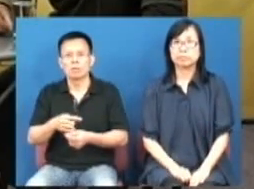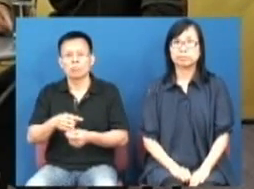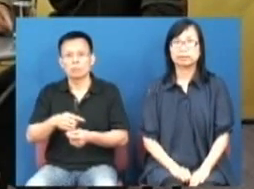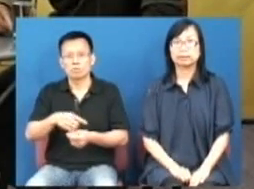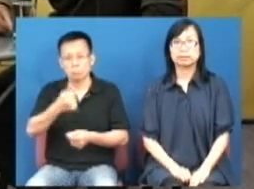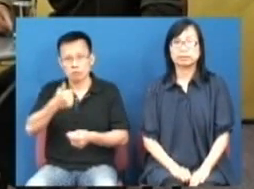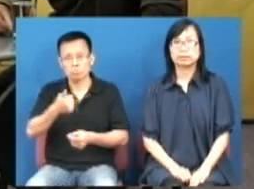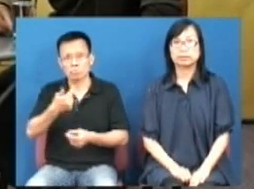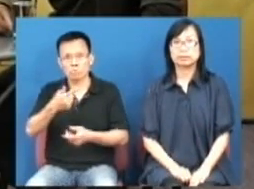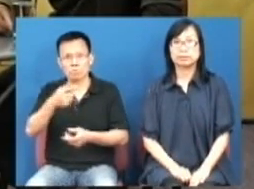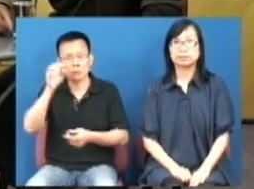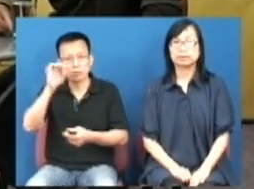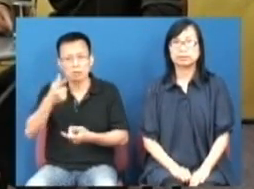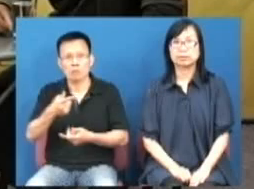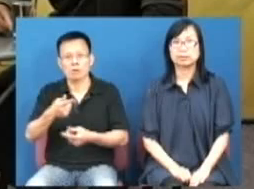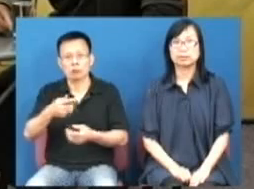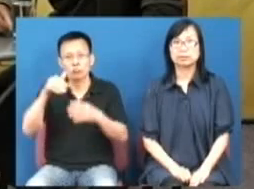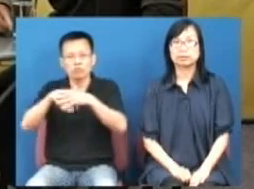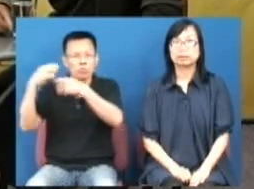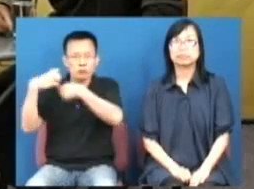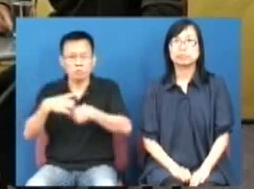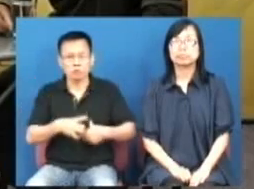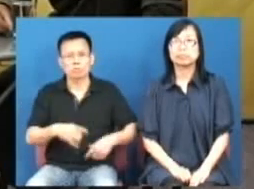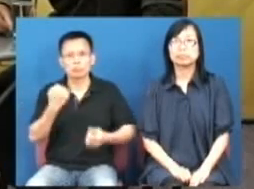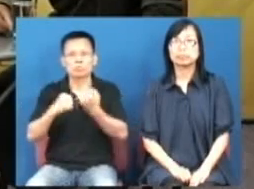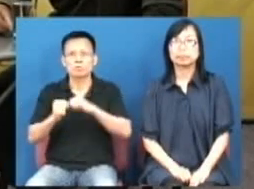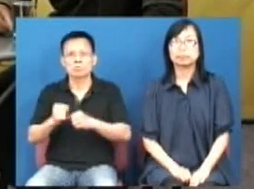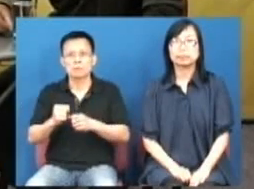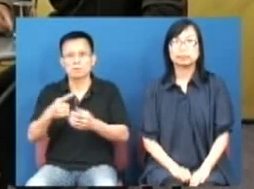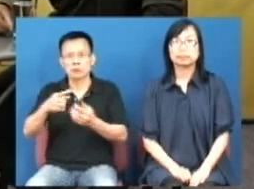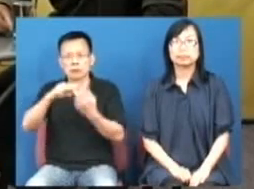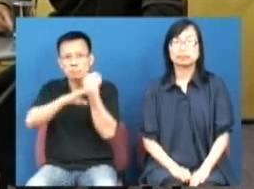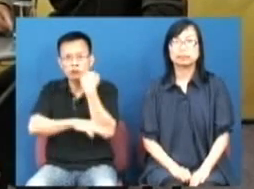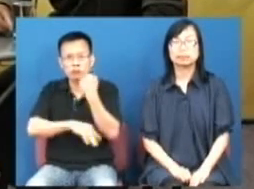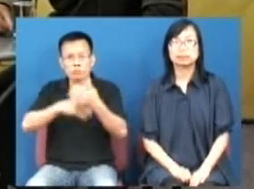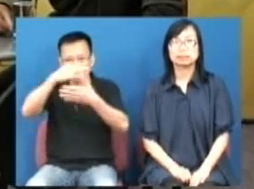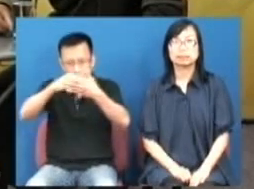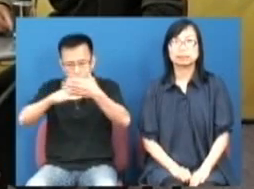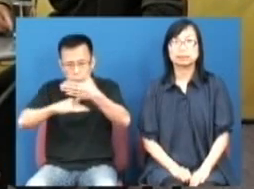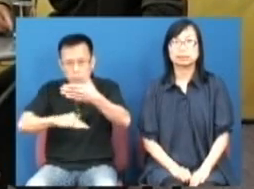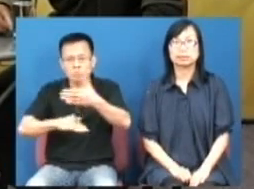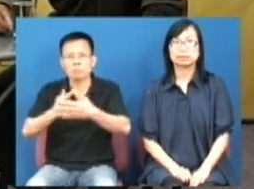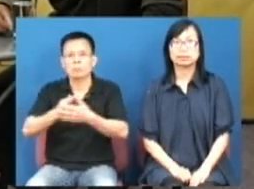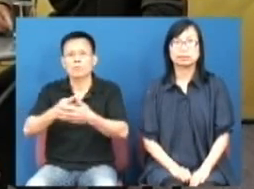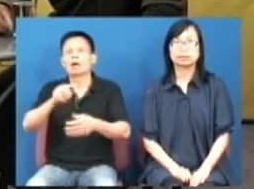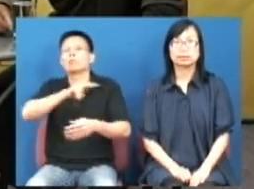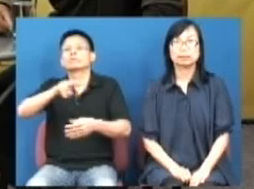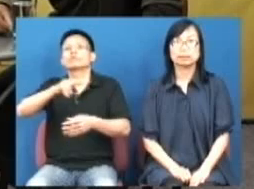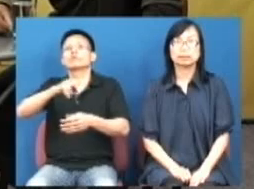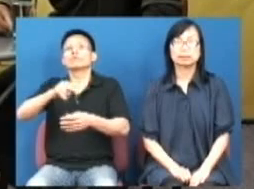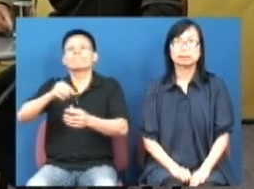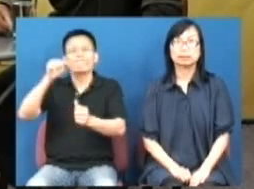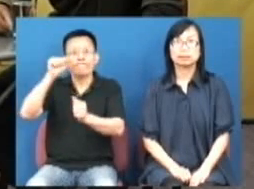嘅係選舉活動嘅建議嘅指引咧，係提醒候選人。對唔住，你同樣喺度係壓制緊嗰個